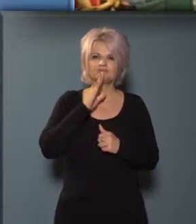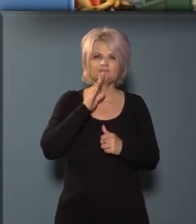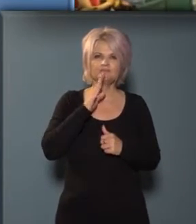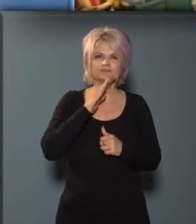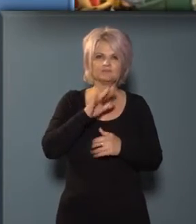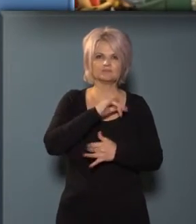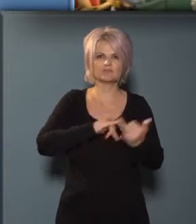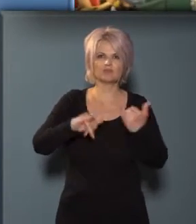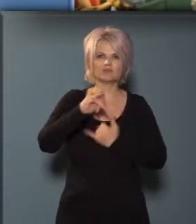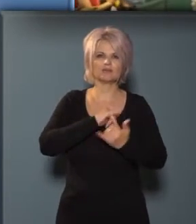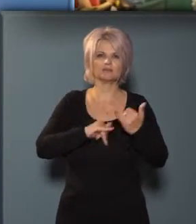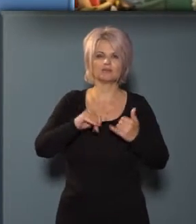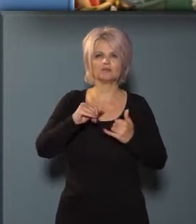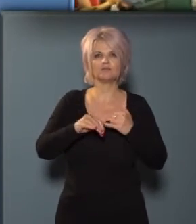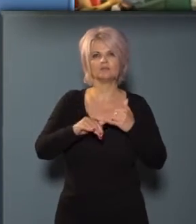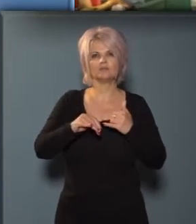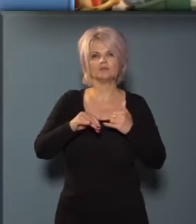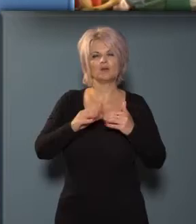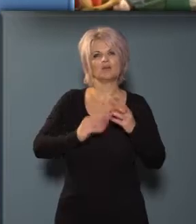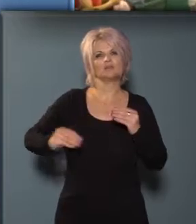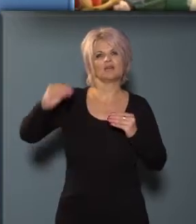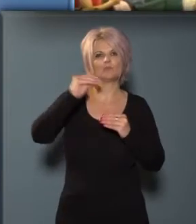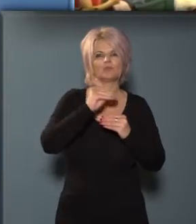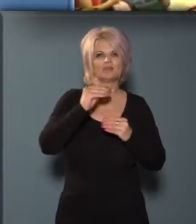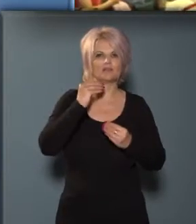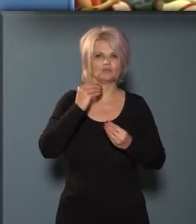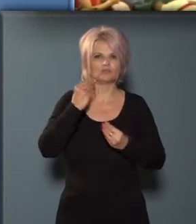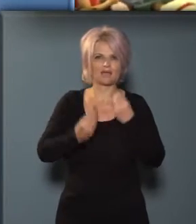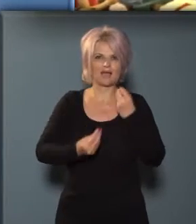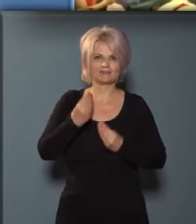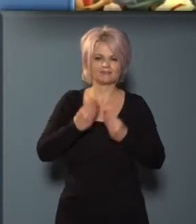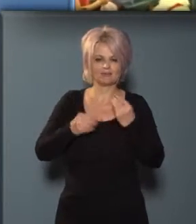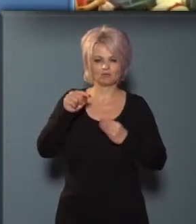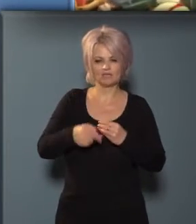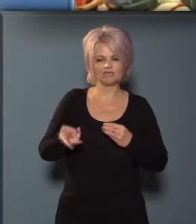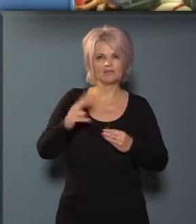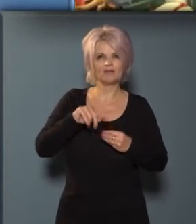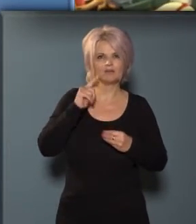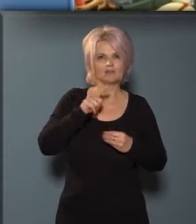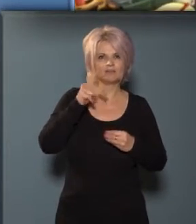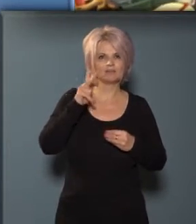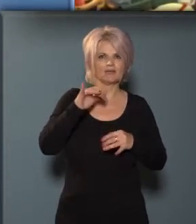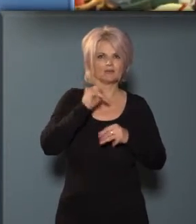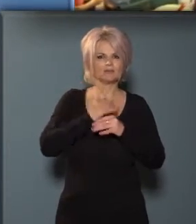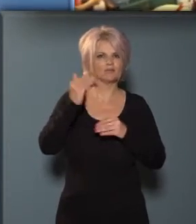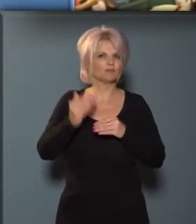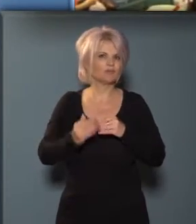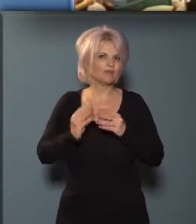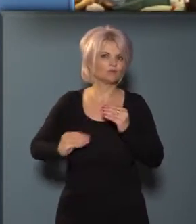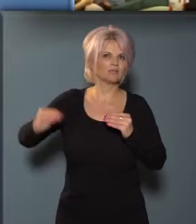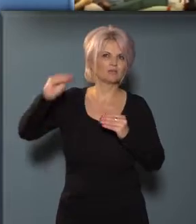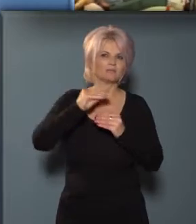minden télen, januárban a Soroksár SC utánpótlás játékosai, az itt nálunk 2 vagy 3 hétvégén is